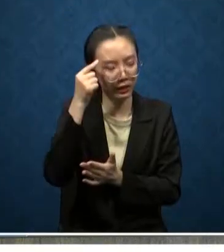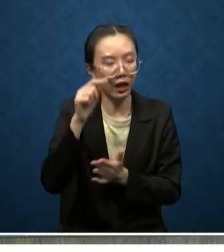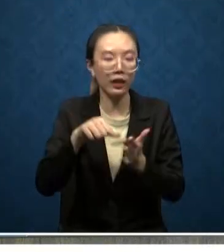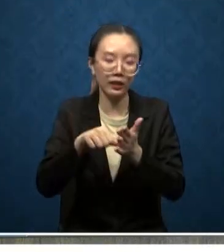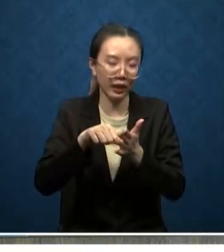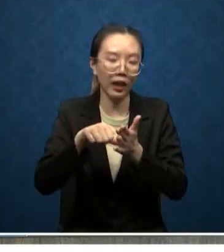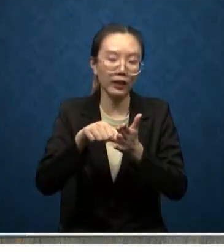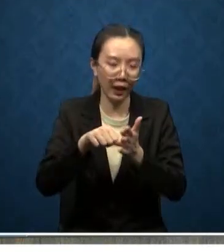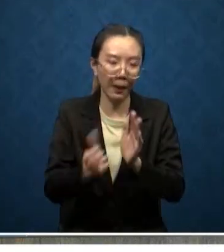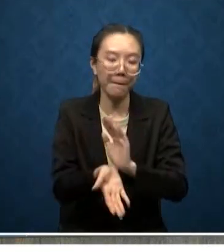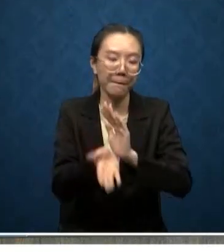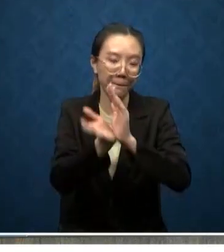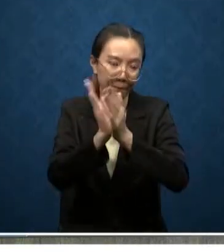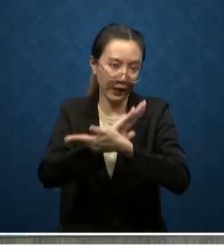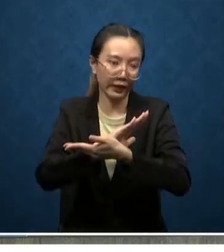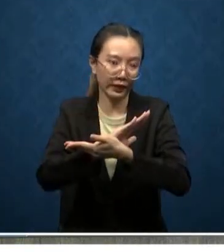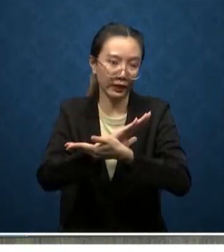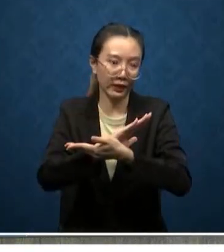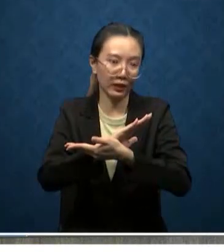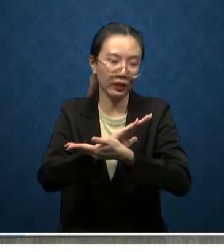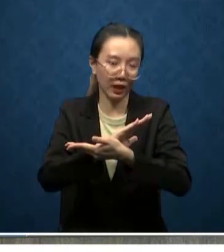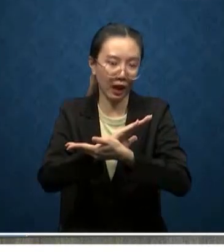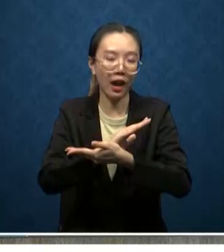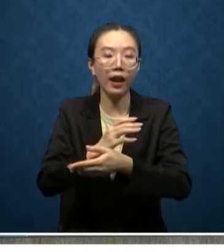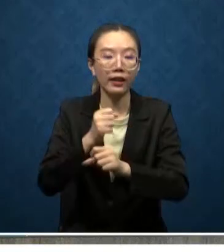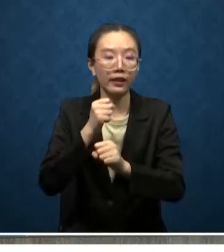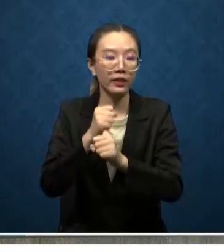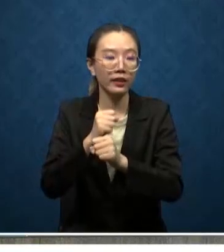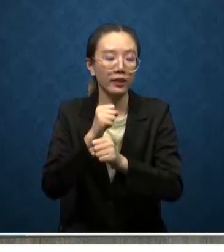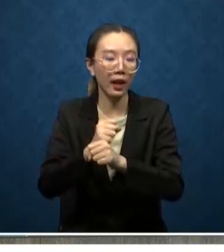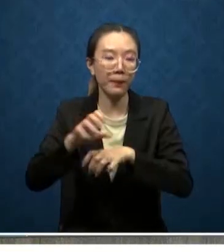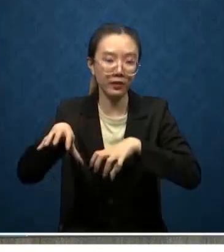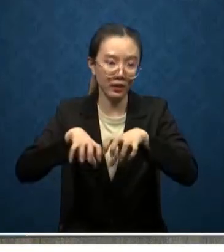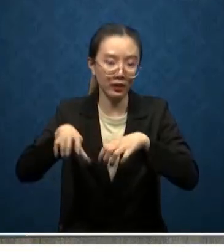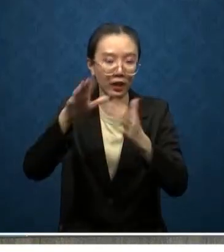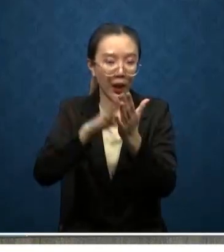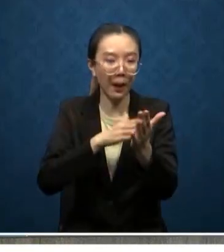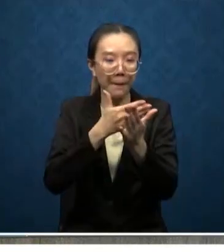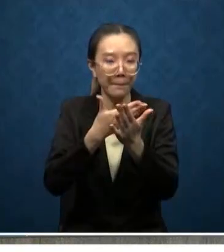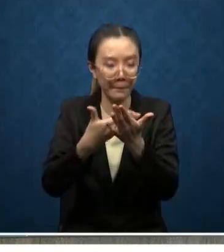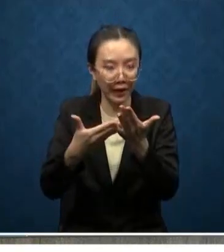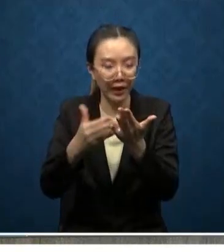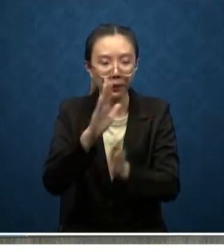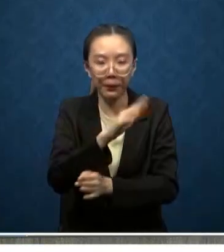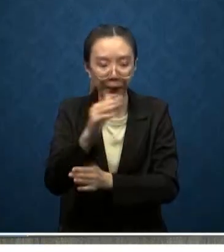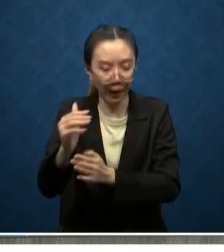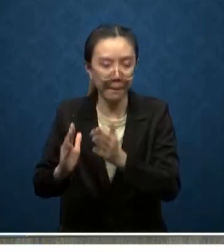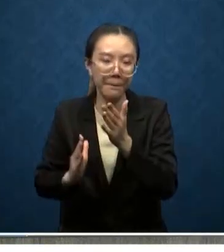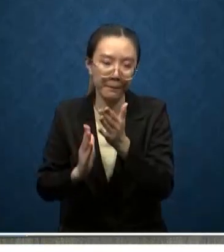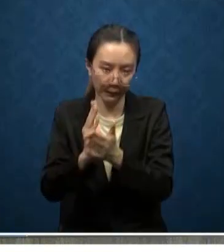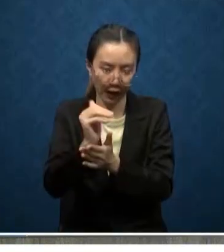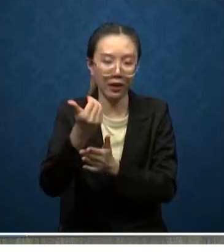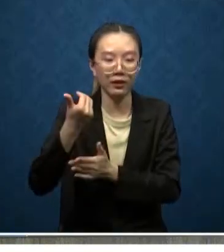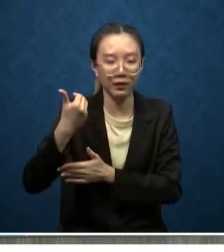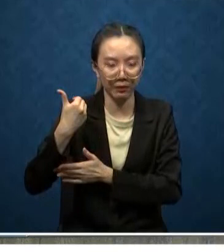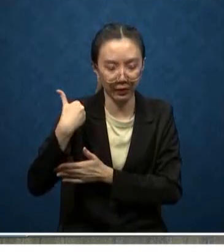ให้ยุทธศาสตร์ชาติและเจตนารมณ์ของแผนปฏิรูปประเทศบรรลุผลสำเร็จ